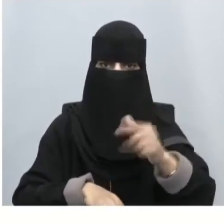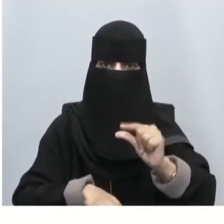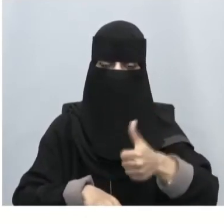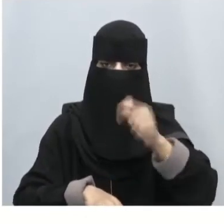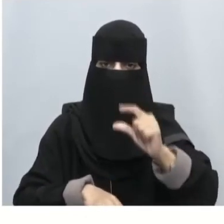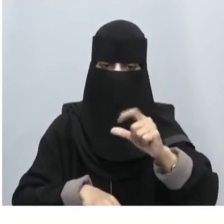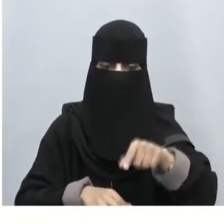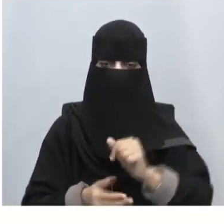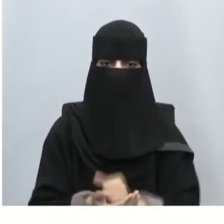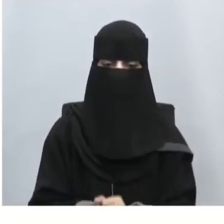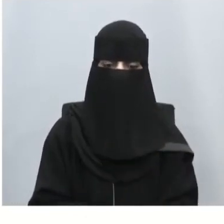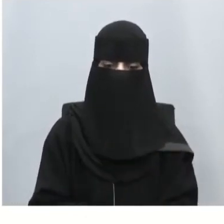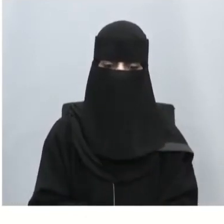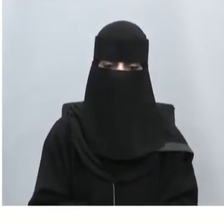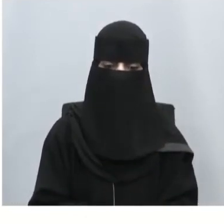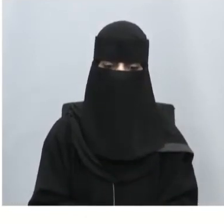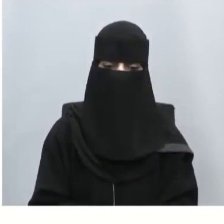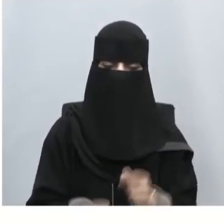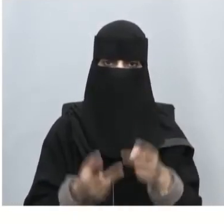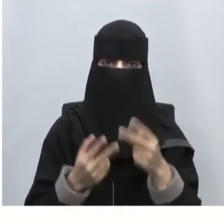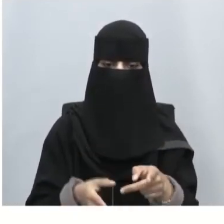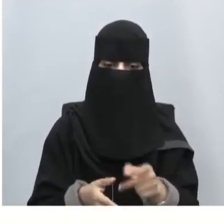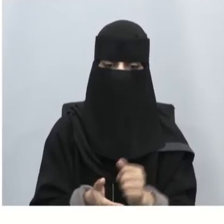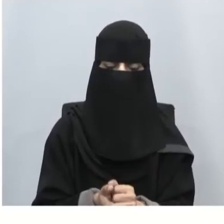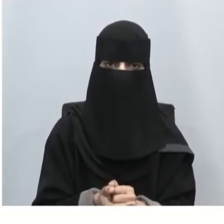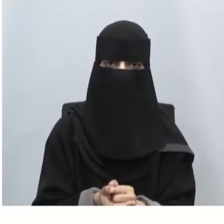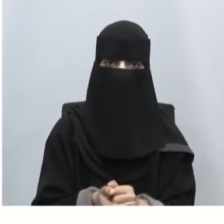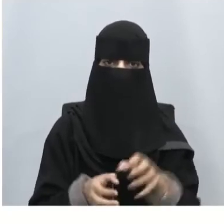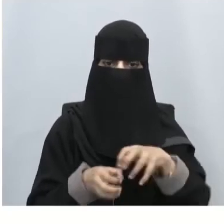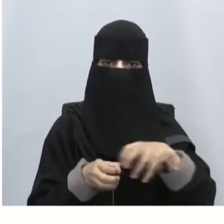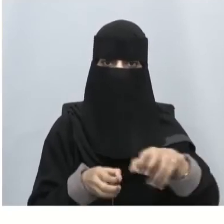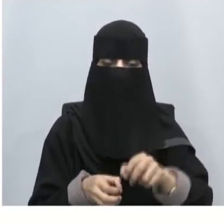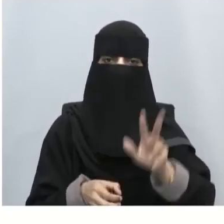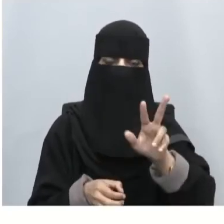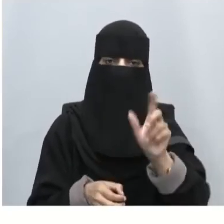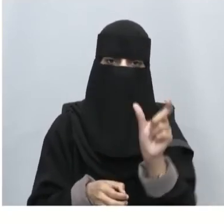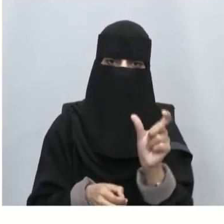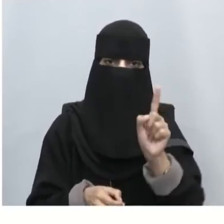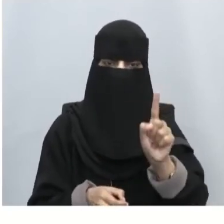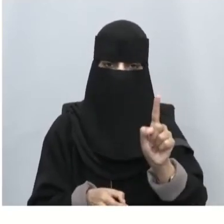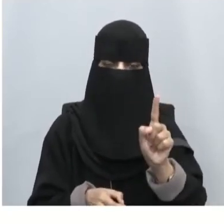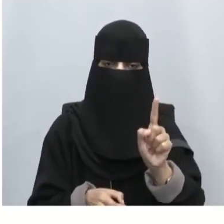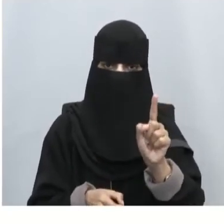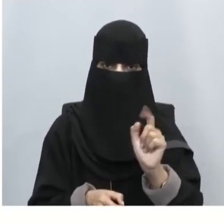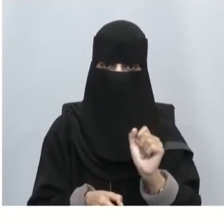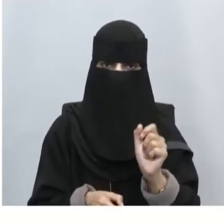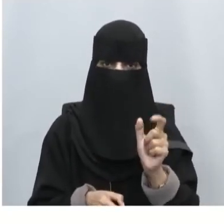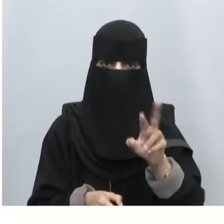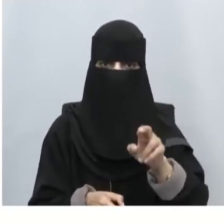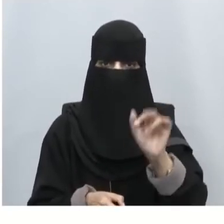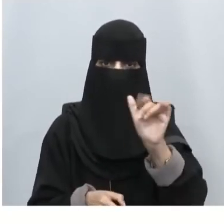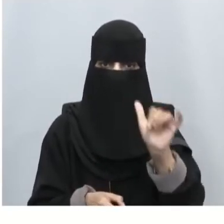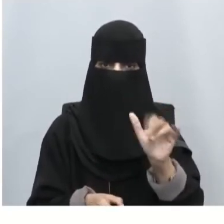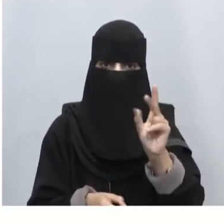في اقليم العراق وهنا لدينا الامبراطوريه البيزنطيه حيث كانت هي البدايه